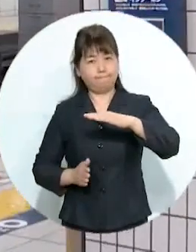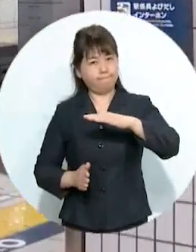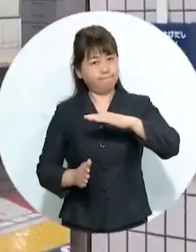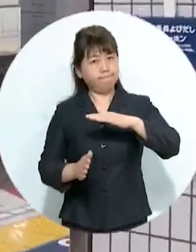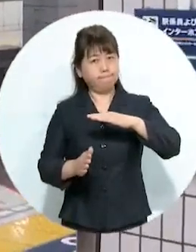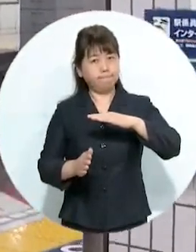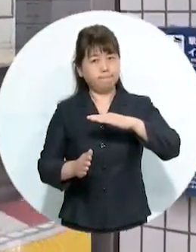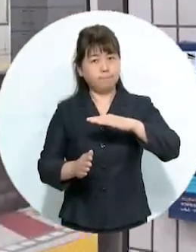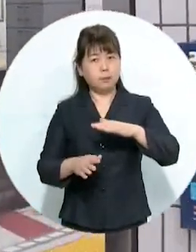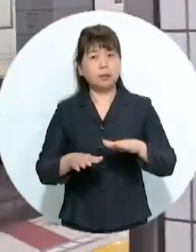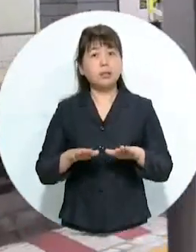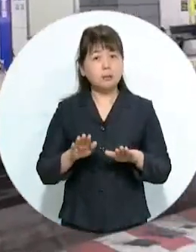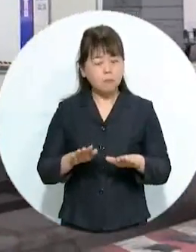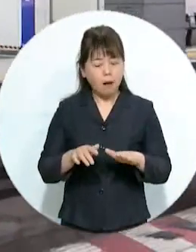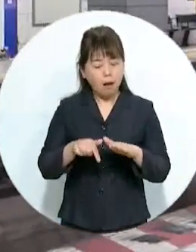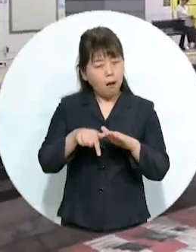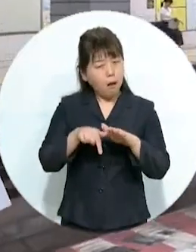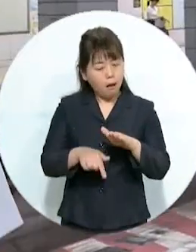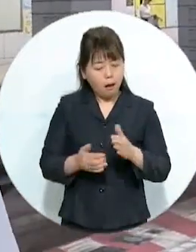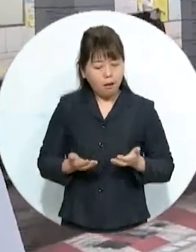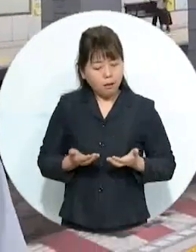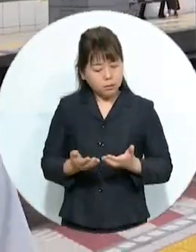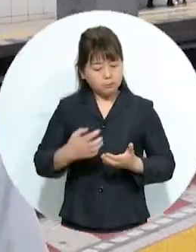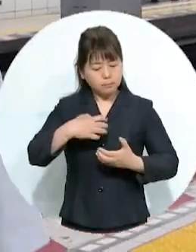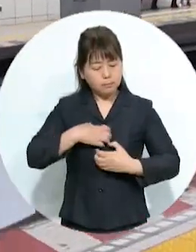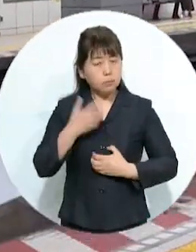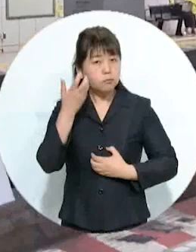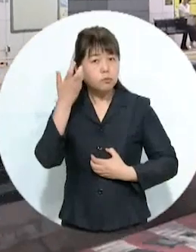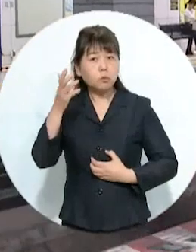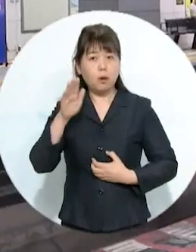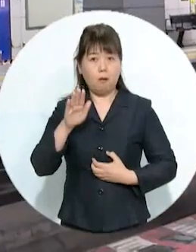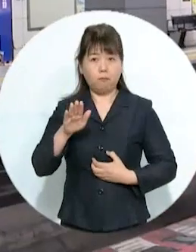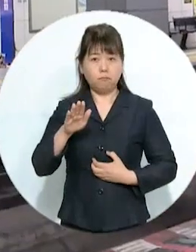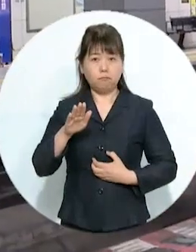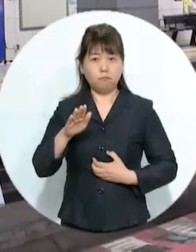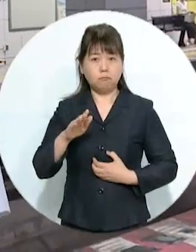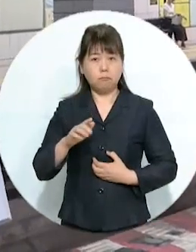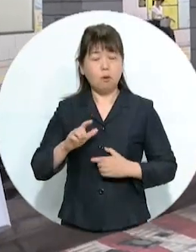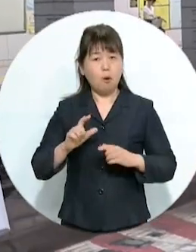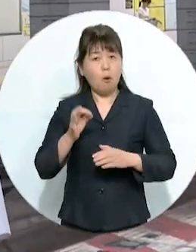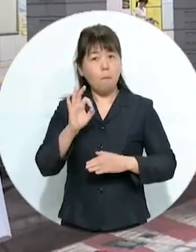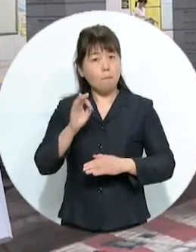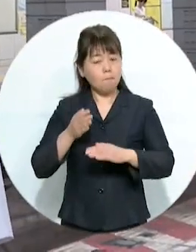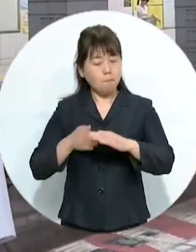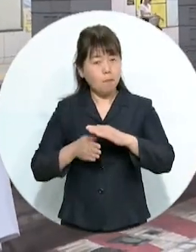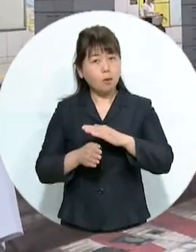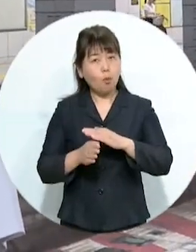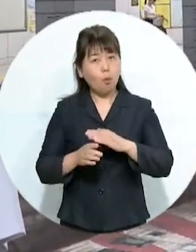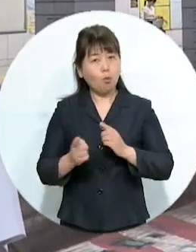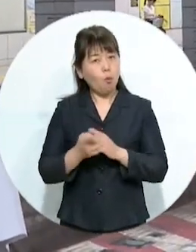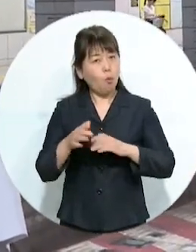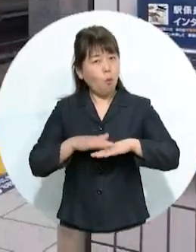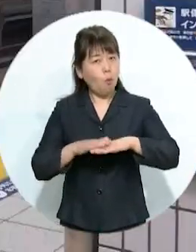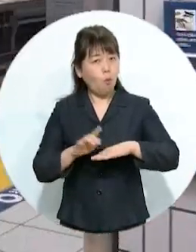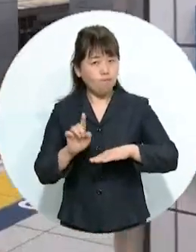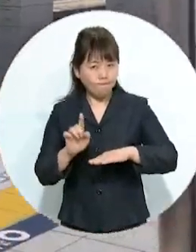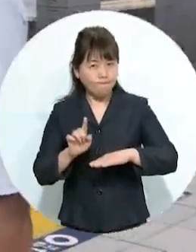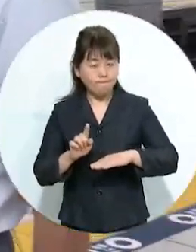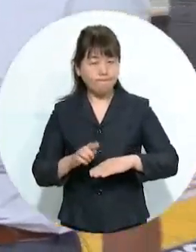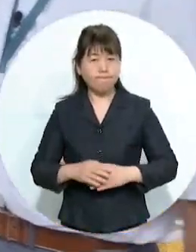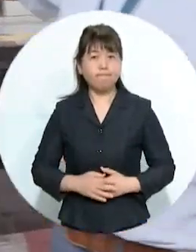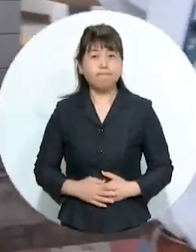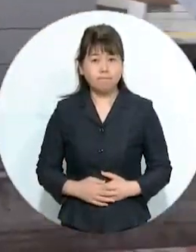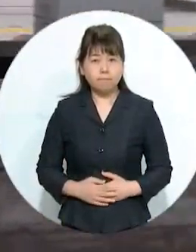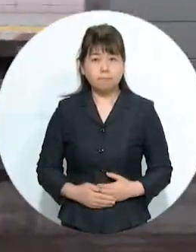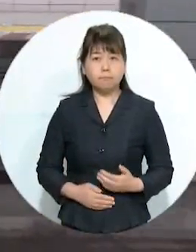近年、首都直下地震が懸念される中、東京メトロはどんな対策を取っているのでしょうか。 あちら